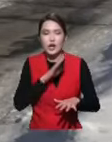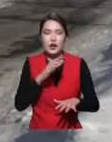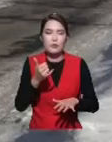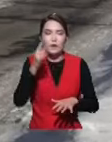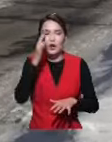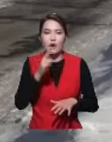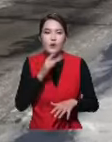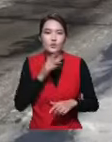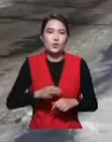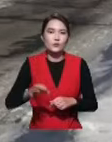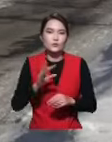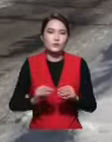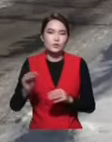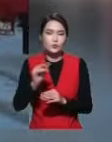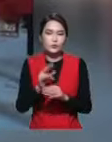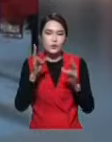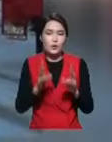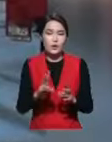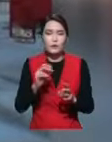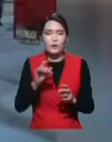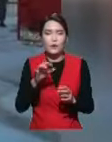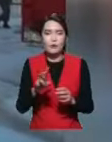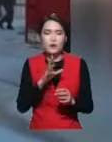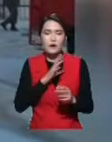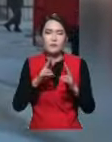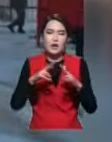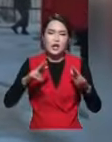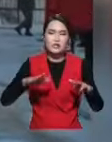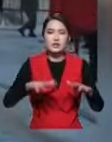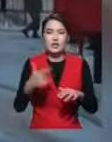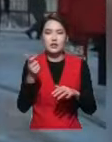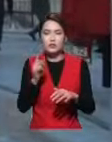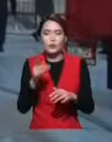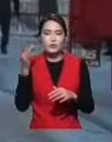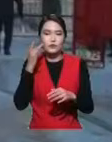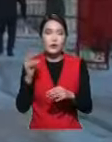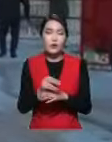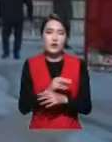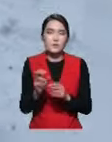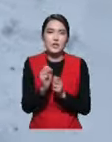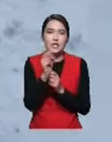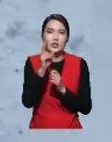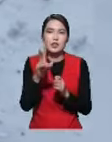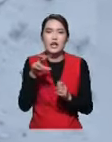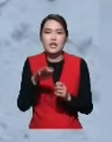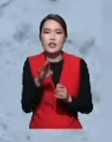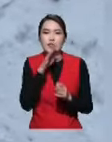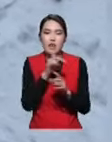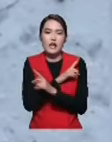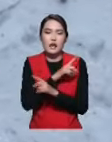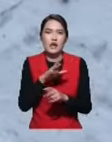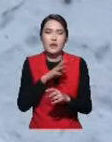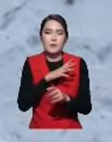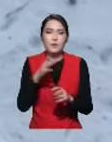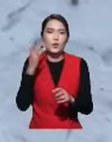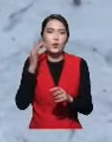Северо-Казахстанской области потрясла трагедия в селе Смирново. Там из-за взрыва газового баллона в двухэтажке погибла 12-летняя девочка, а ее 22-летний